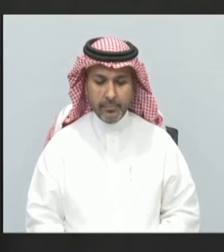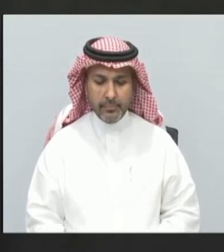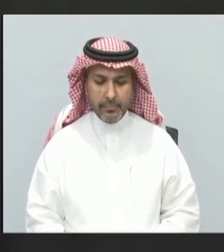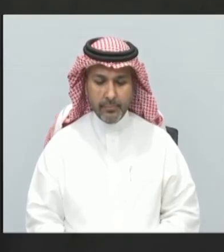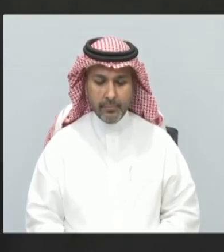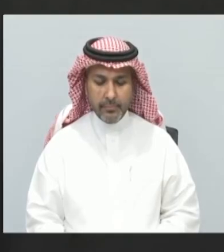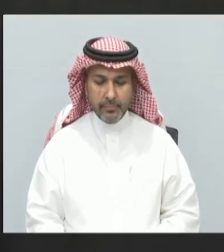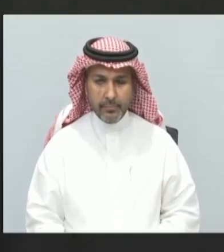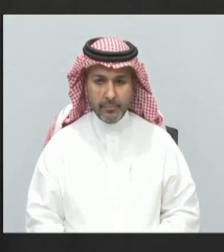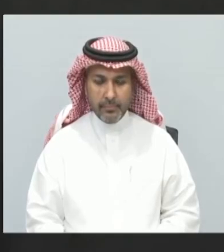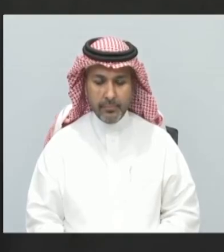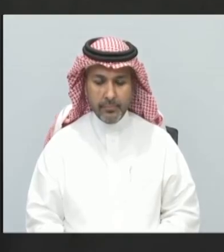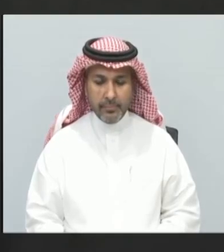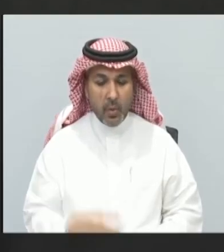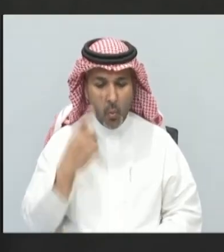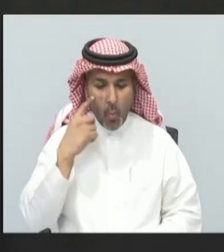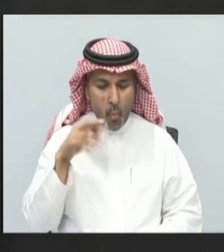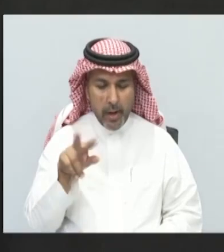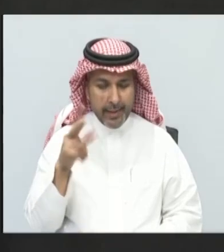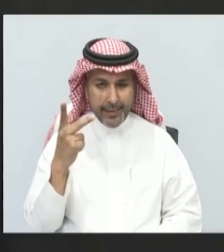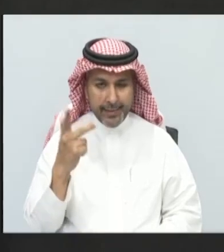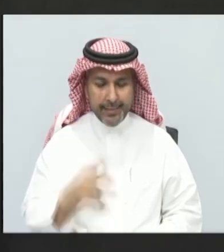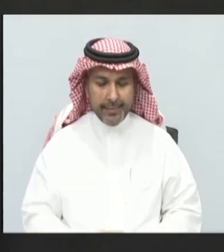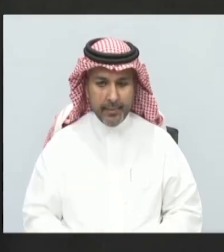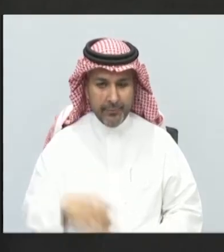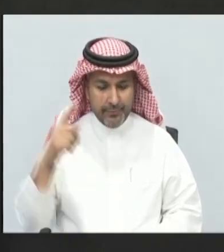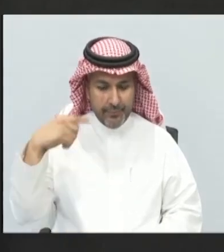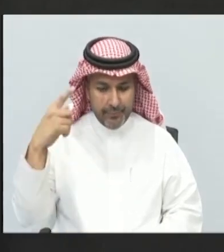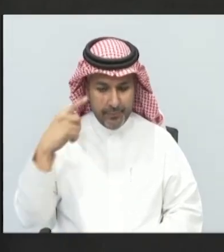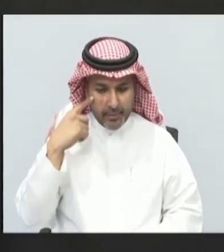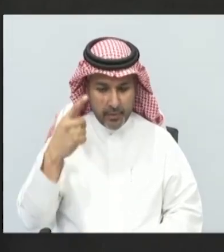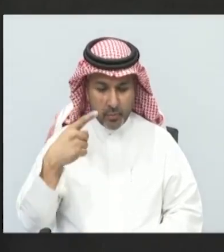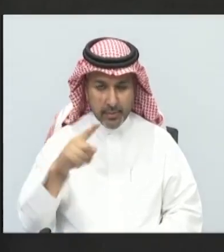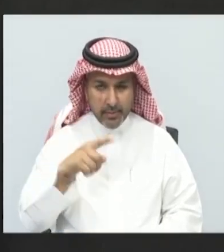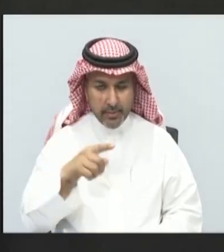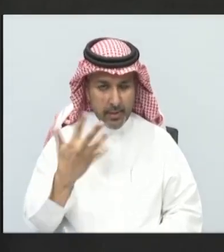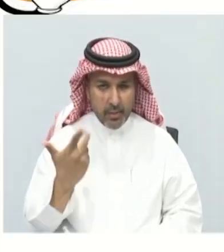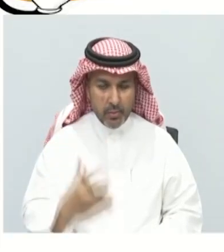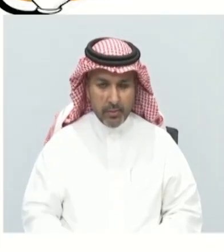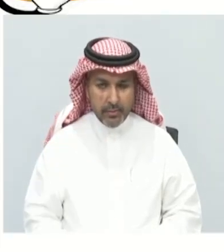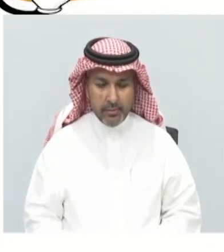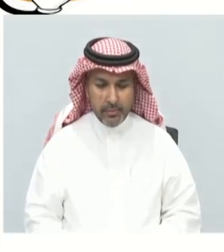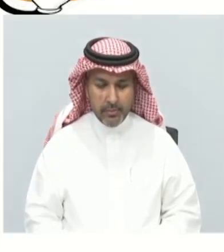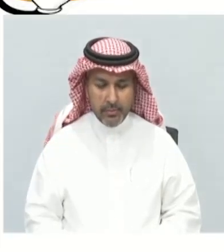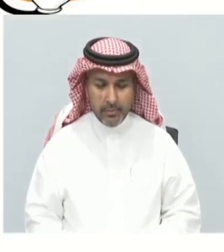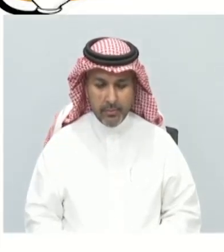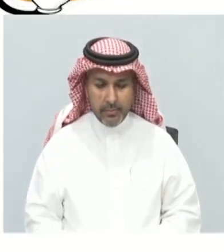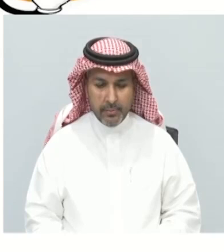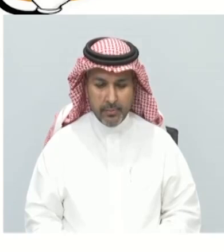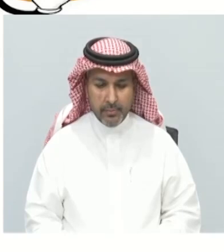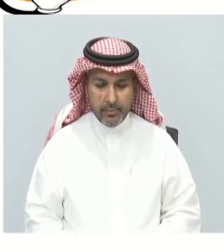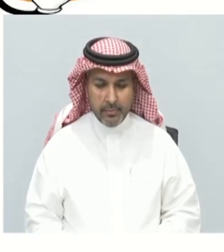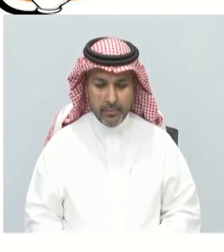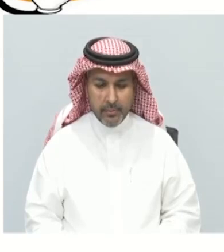مباشره سترى هذه النقاط اي بي سي دي وستقرر اي من هذه ماذا الصور تكون